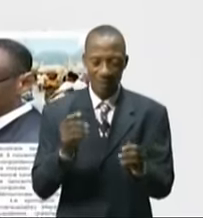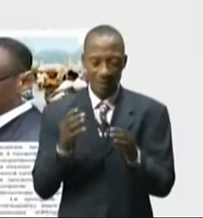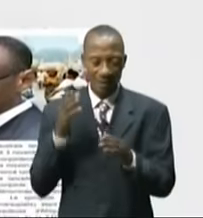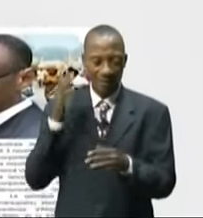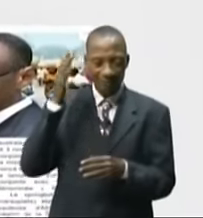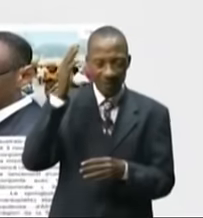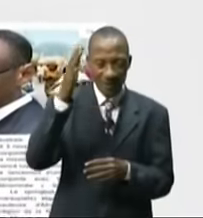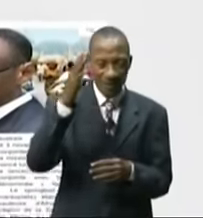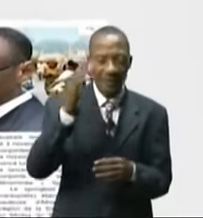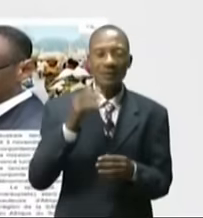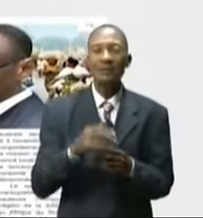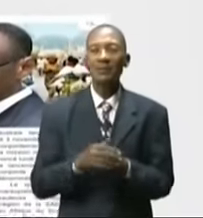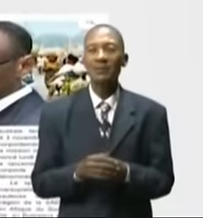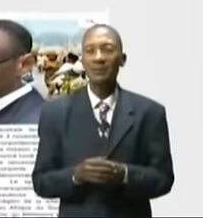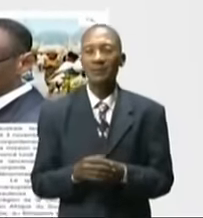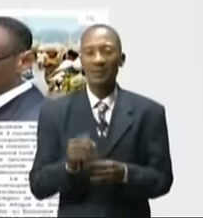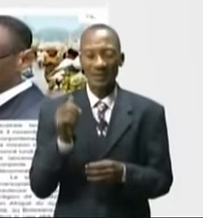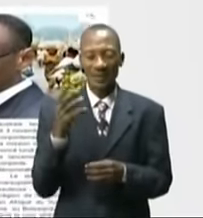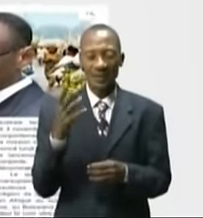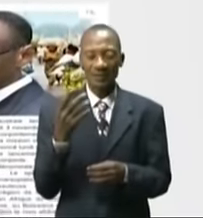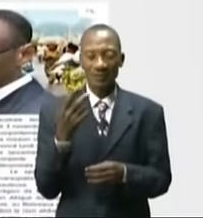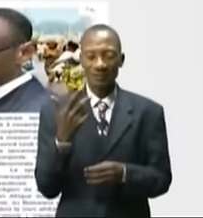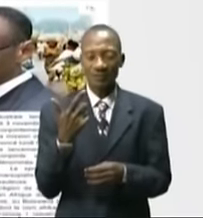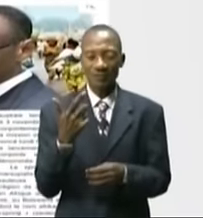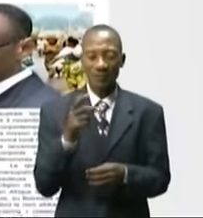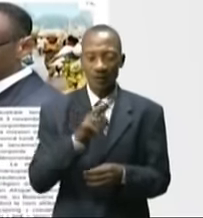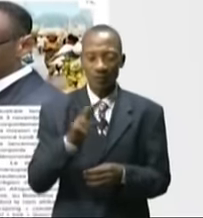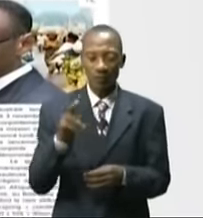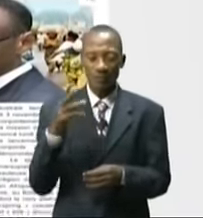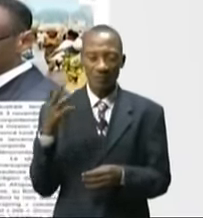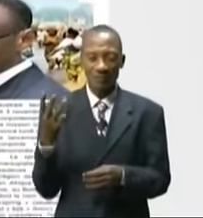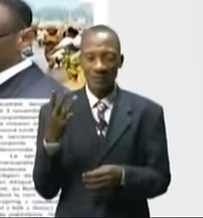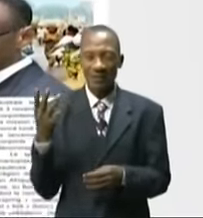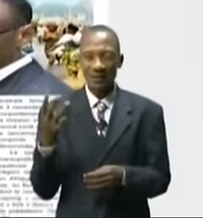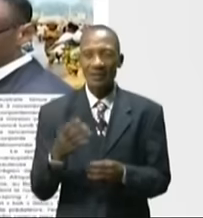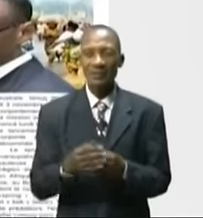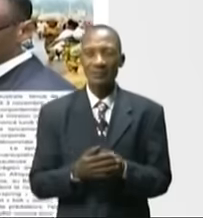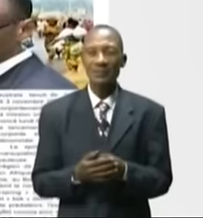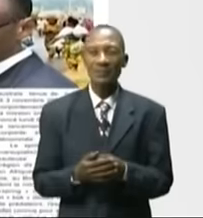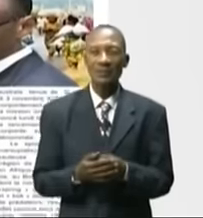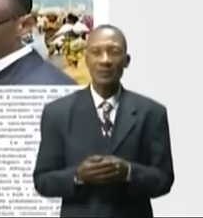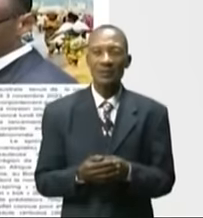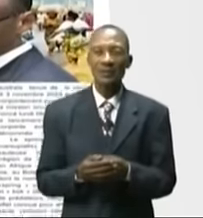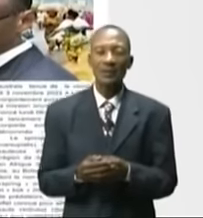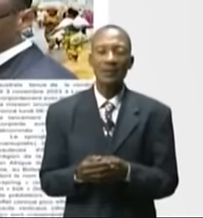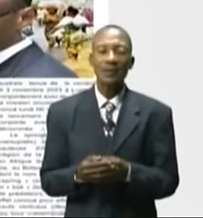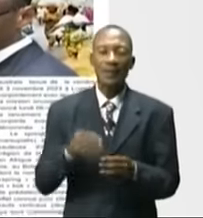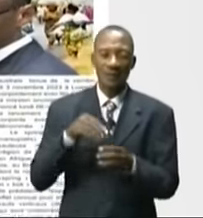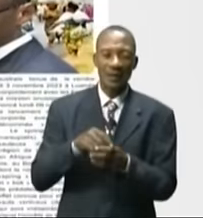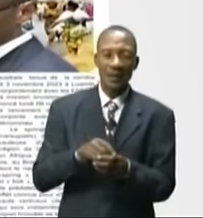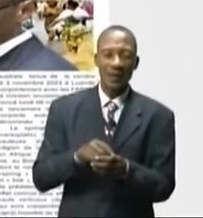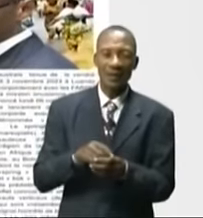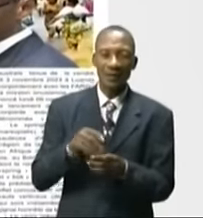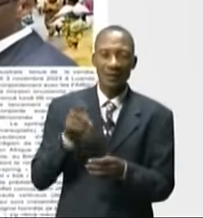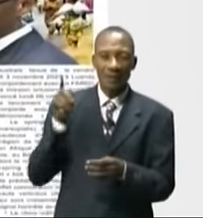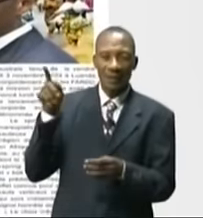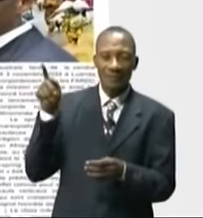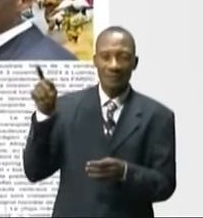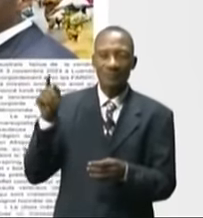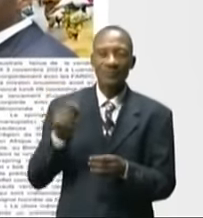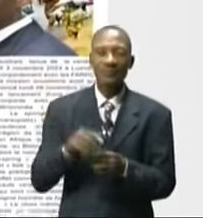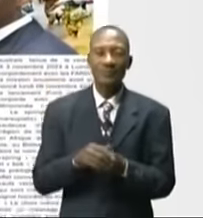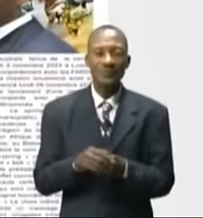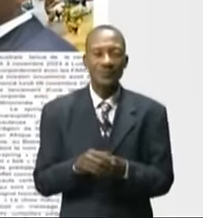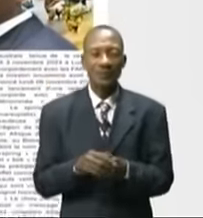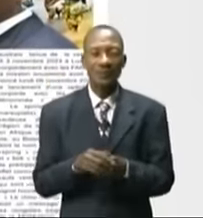du 16 février 2024, dans une lettre adressée à Caroline Rodrigue-Birkett, présidente du Conseil